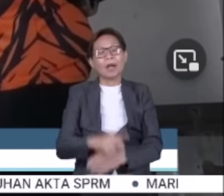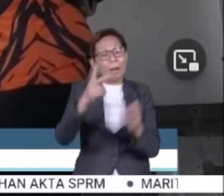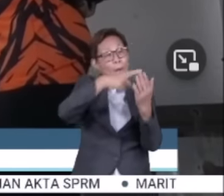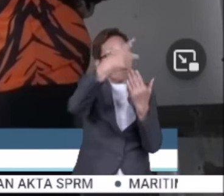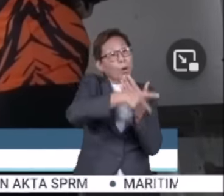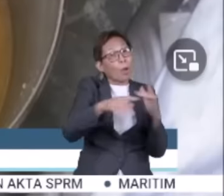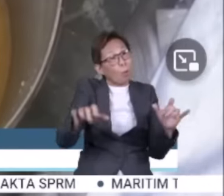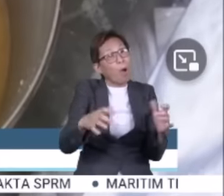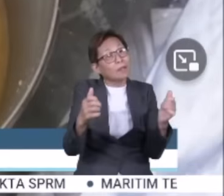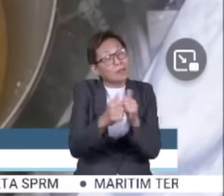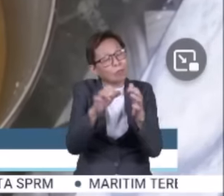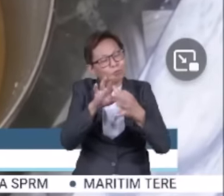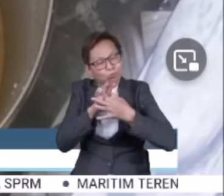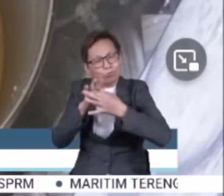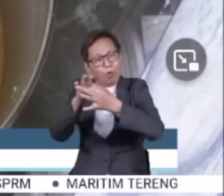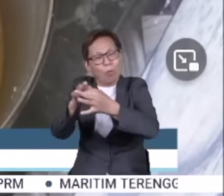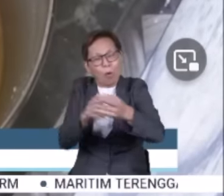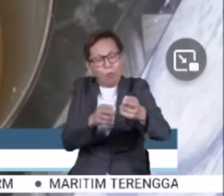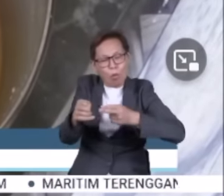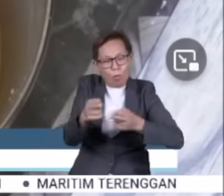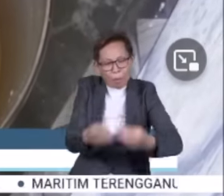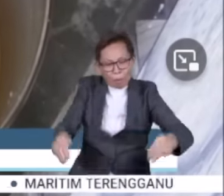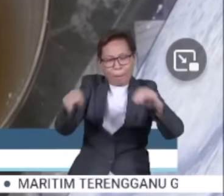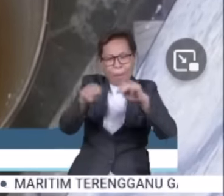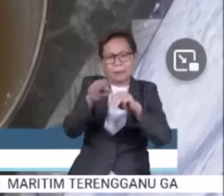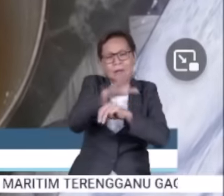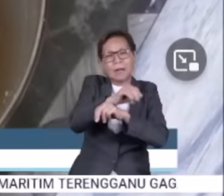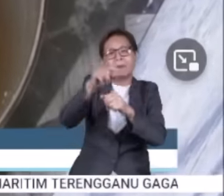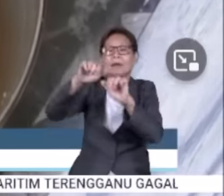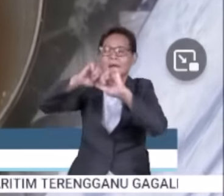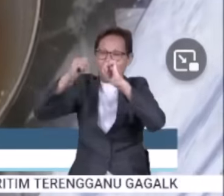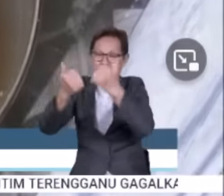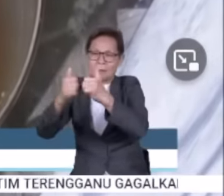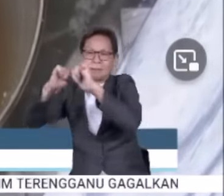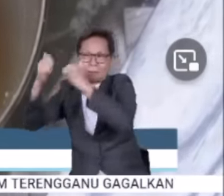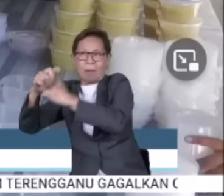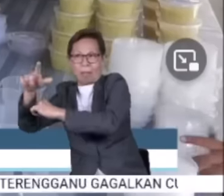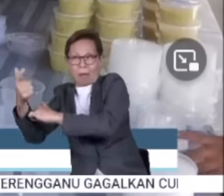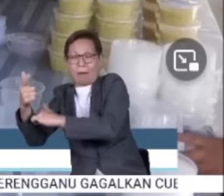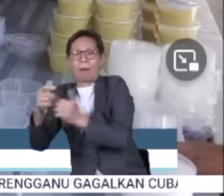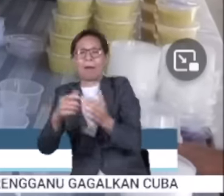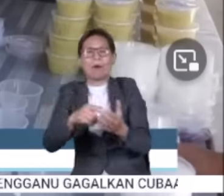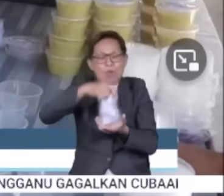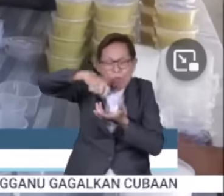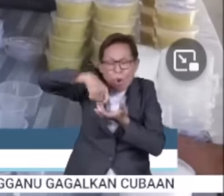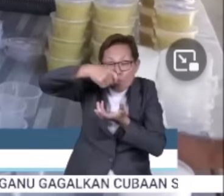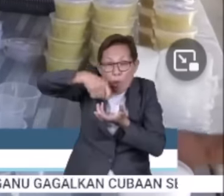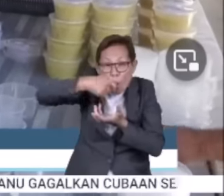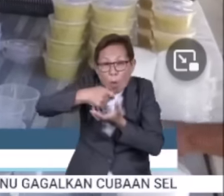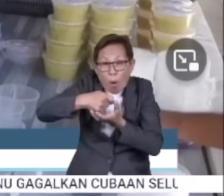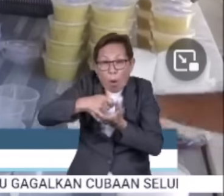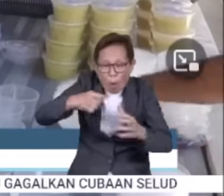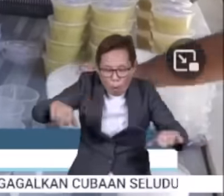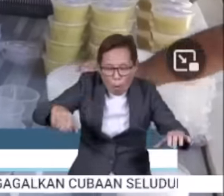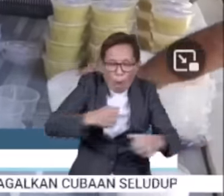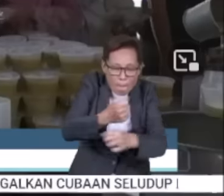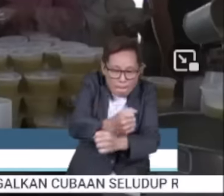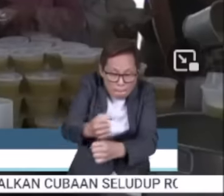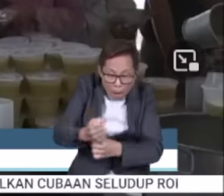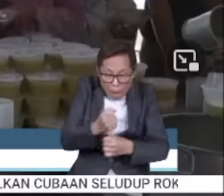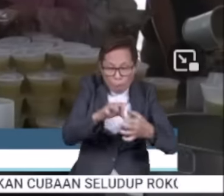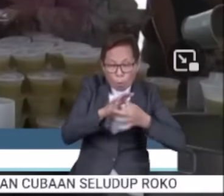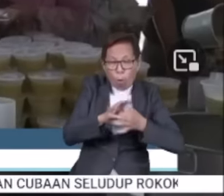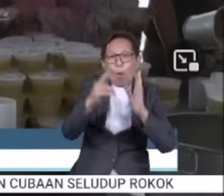Program dijalankan dengan kerjasama pengurusan masjid serta beberapa agensi. Bubur lambuk yang dihasilkan secara gotong royong itu